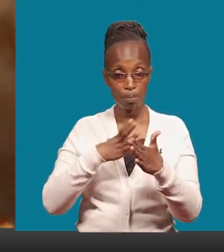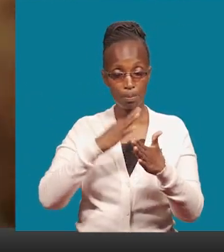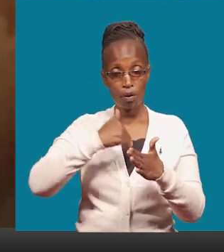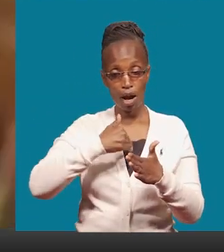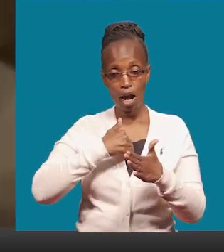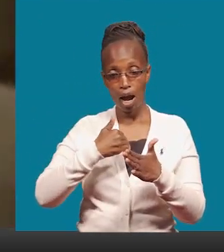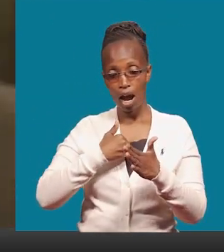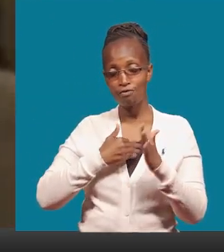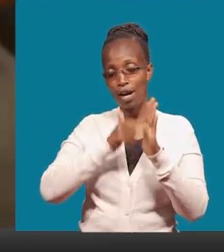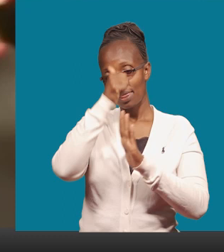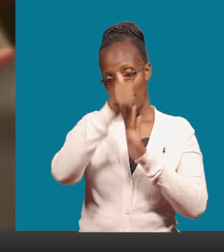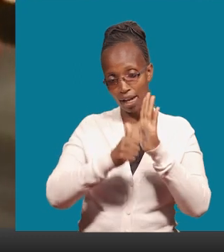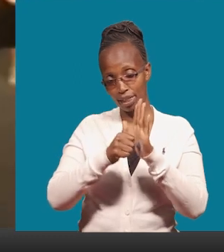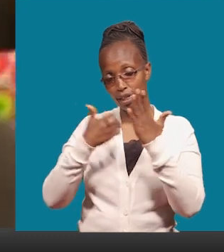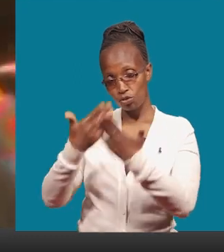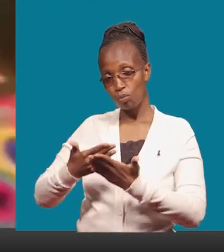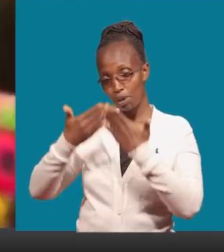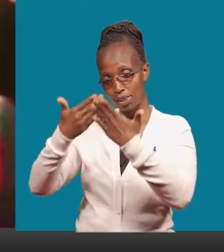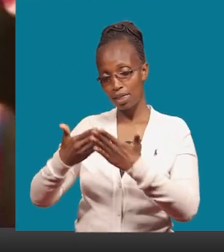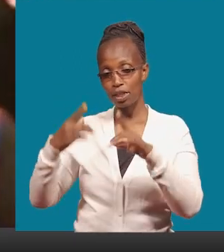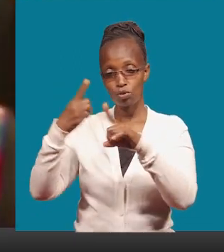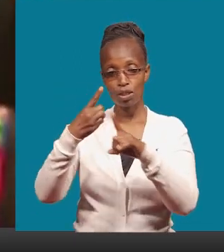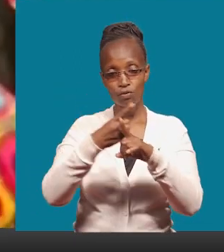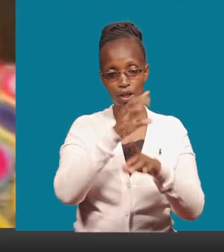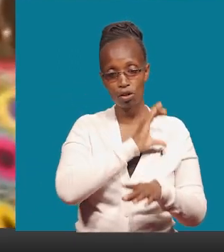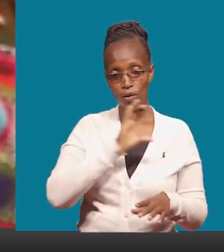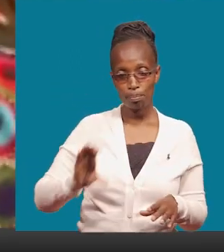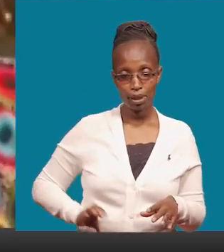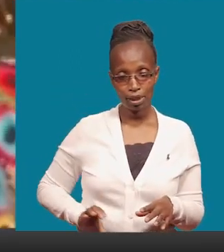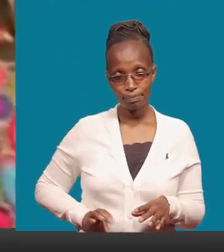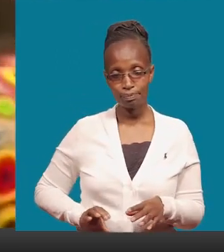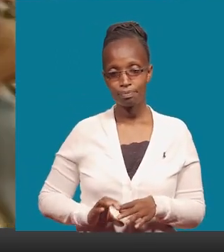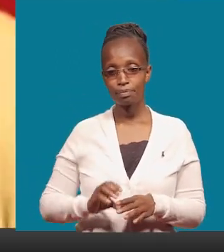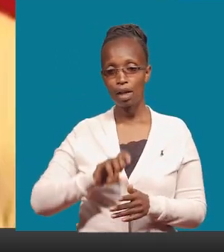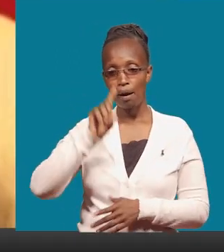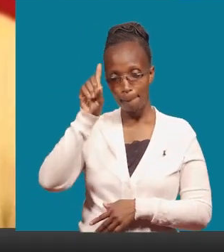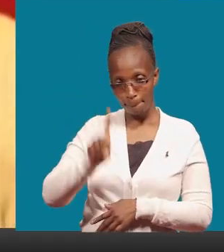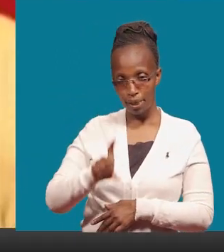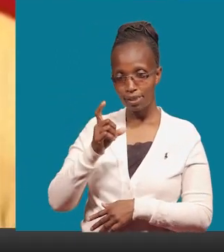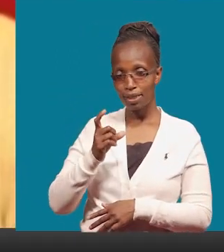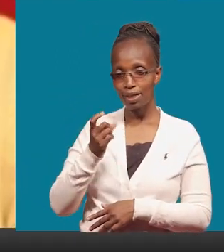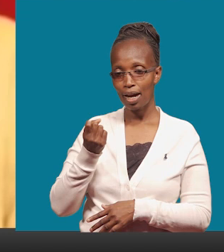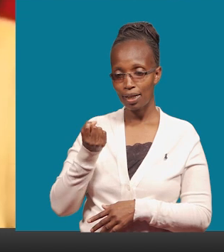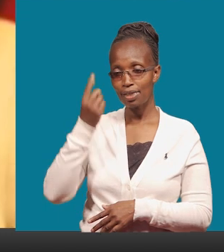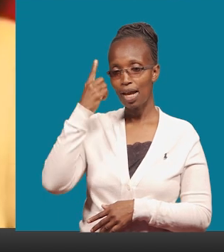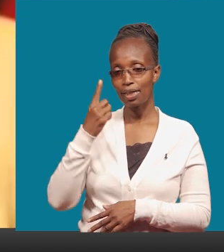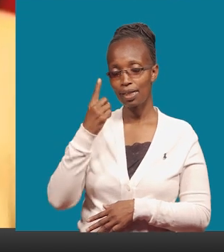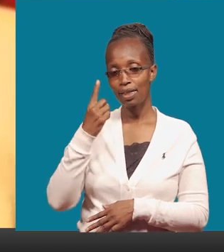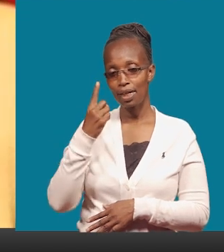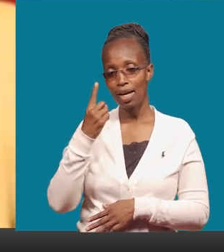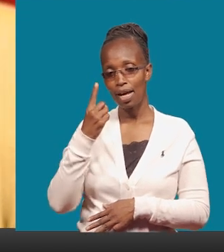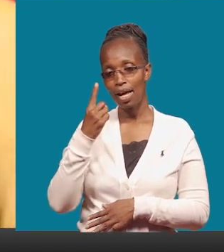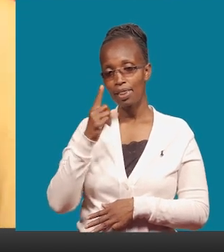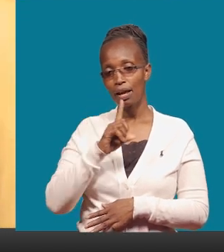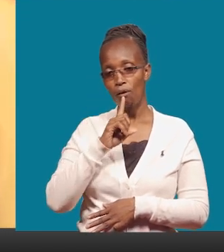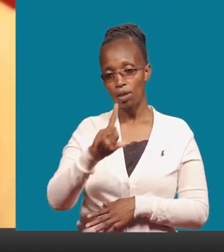na uwezo wa kuwasilisha hoja bungeni au kwenye kamati mbalimbali. If you don't learn the standing orders, you